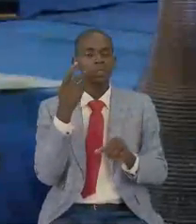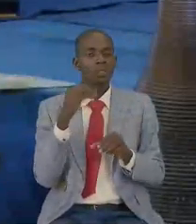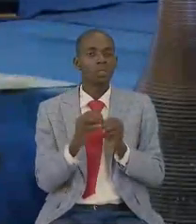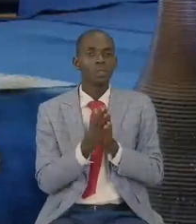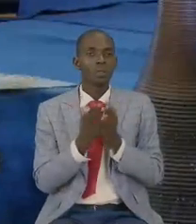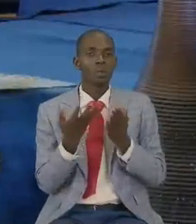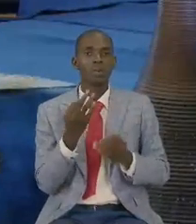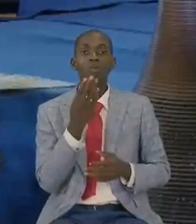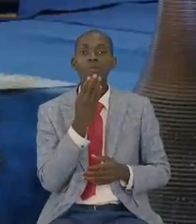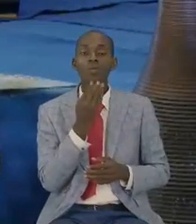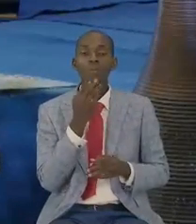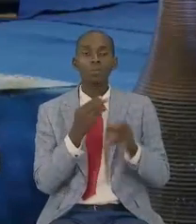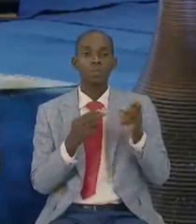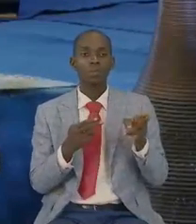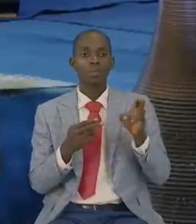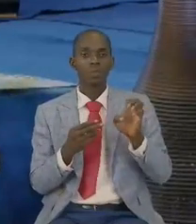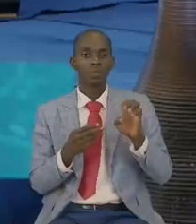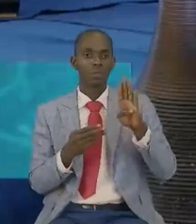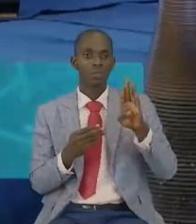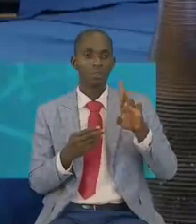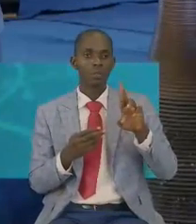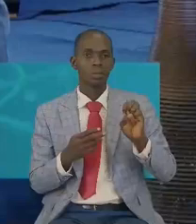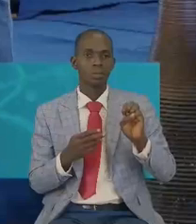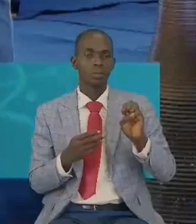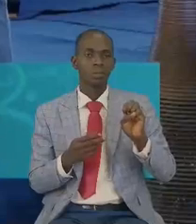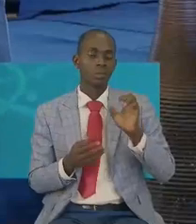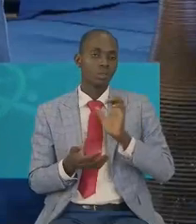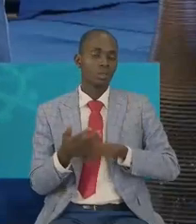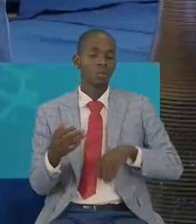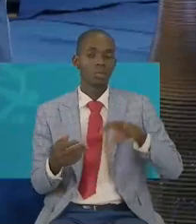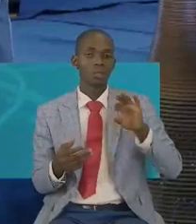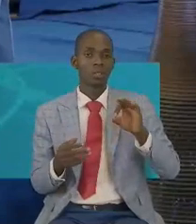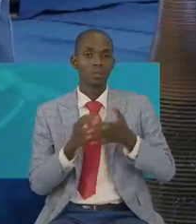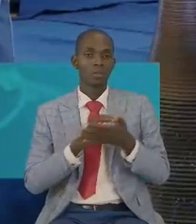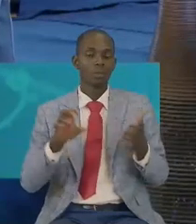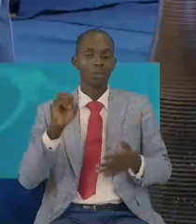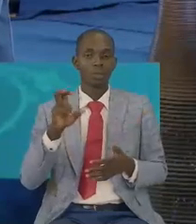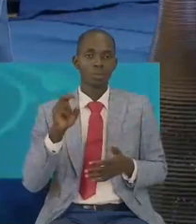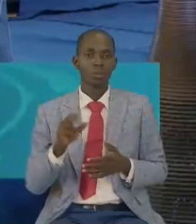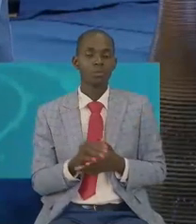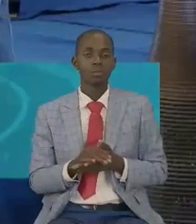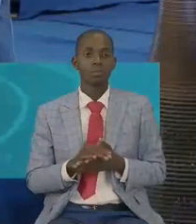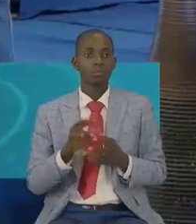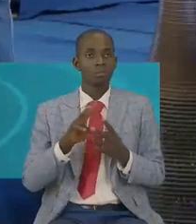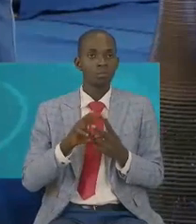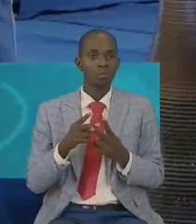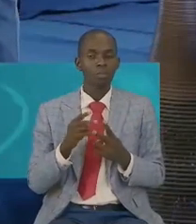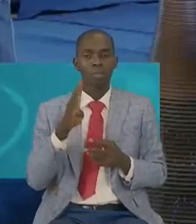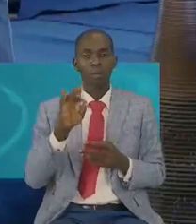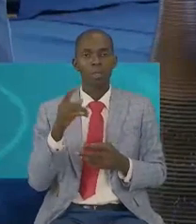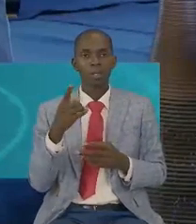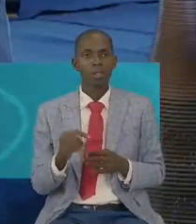9, verset 12. Hébreux 9, verset 12.